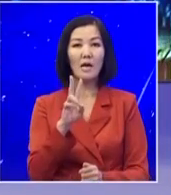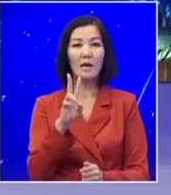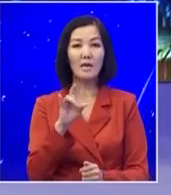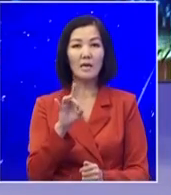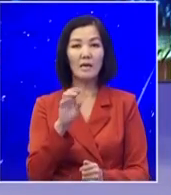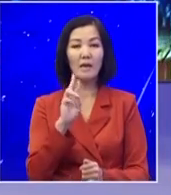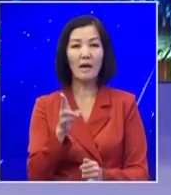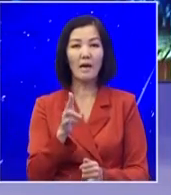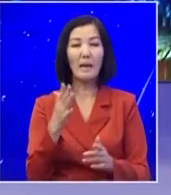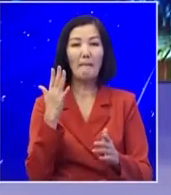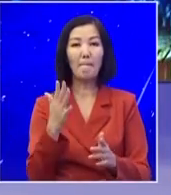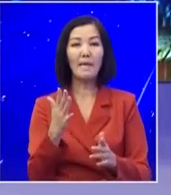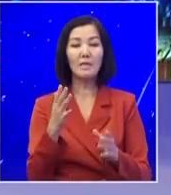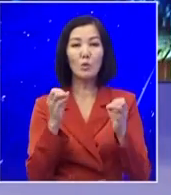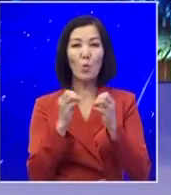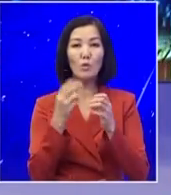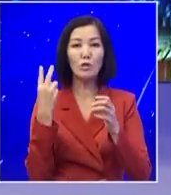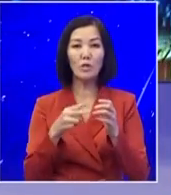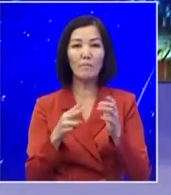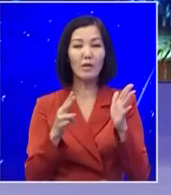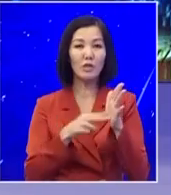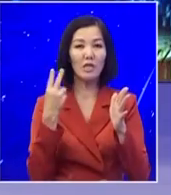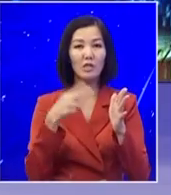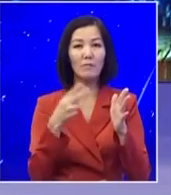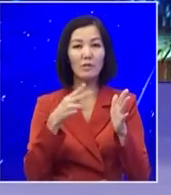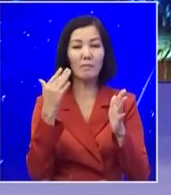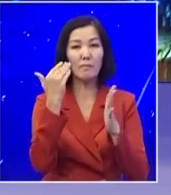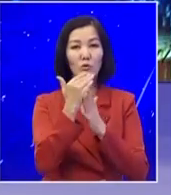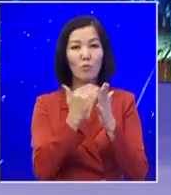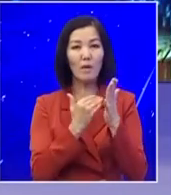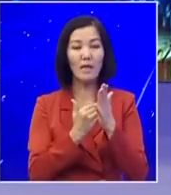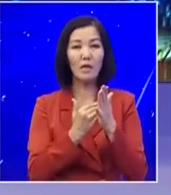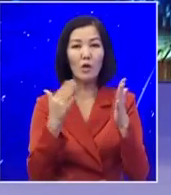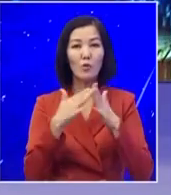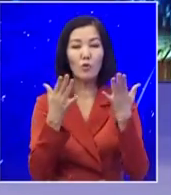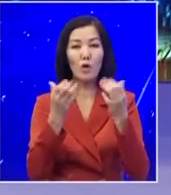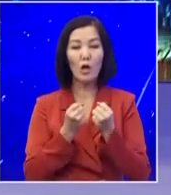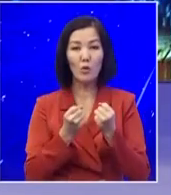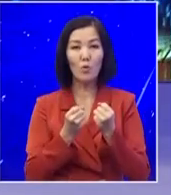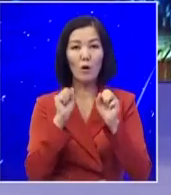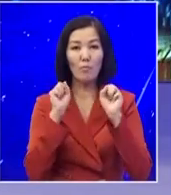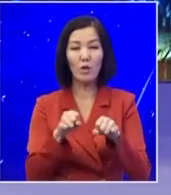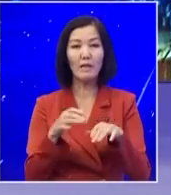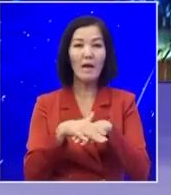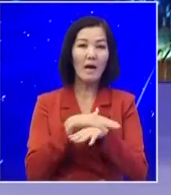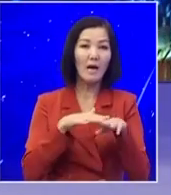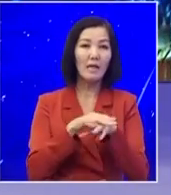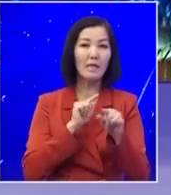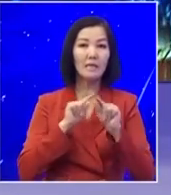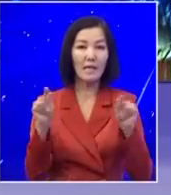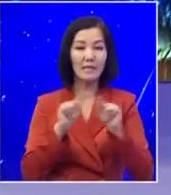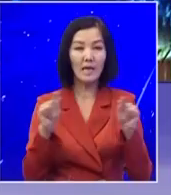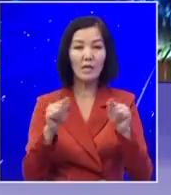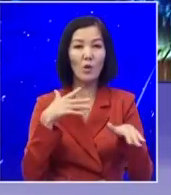Шаңырақ 5-10, 20 мен 7-20-25 жобалары баспаналы болудың тиімді жолдары. Тек халық арасында насихатталуы кемшін түсіп